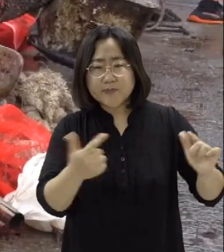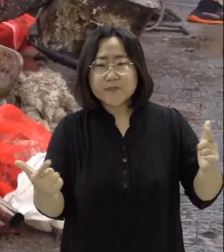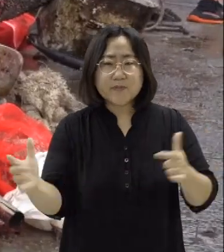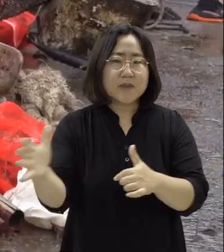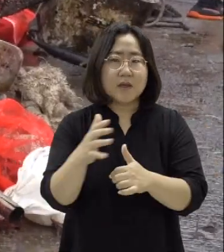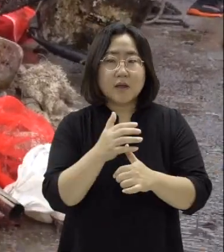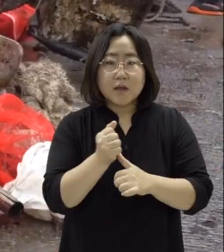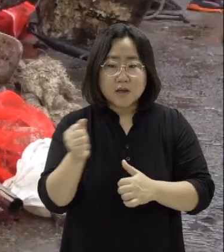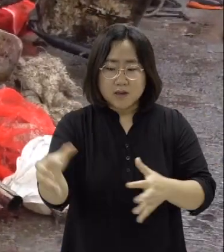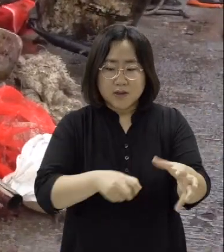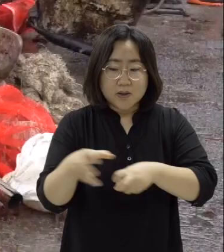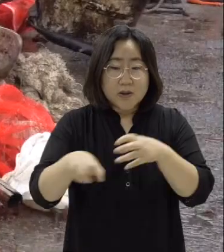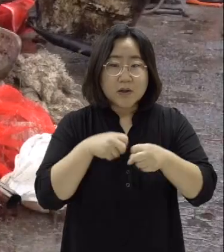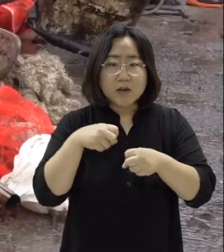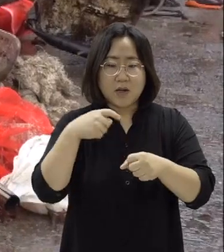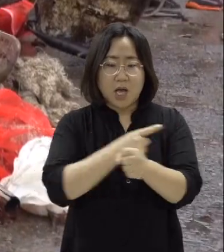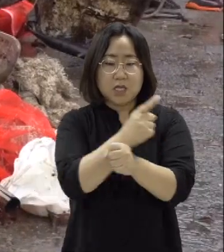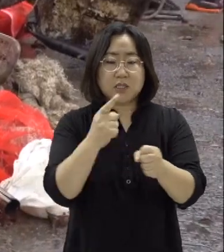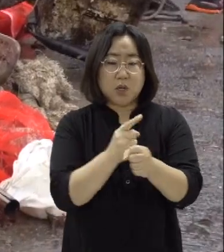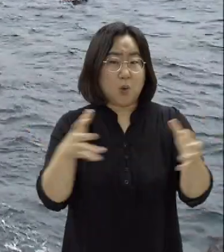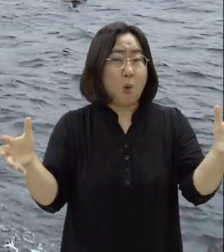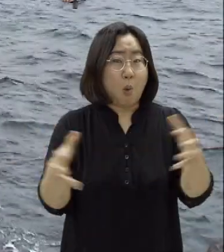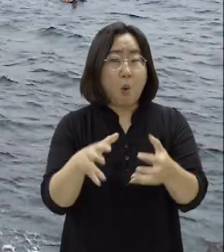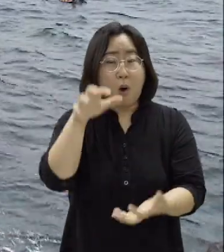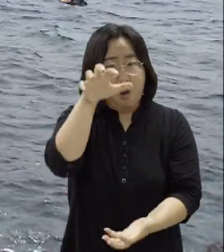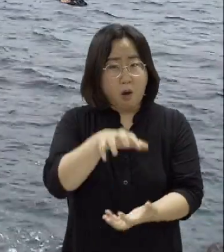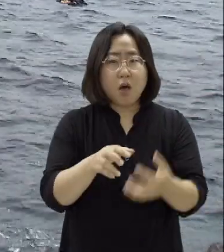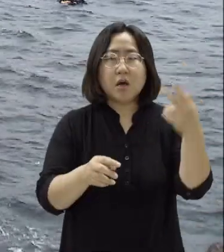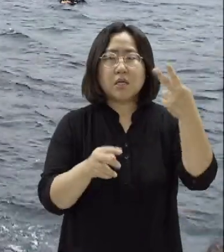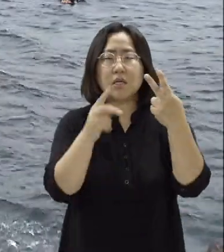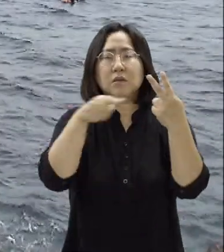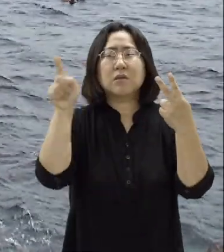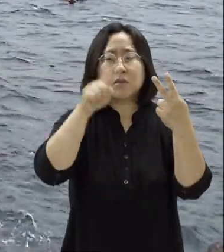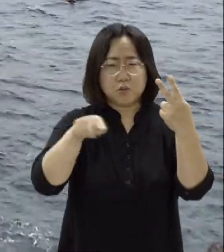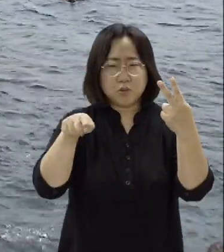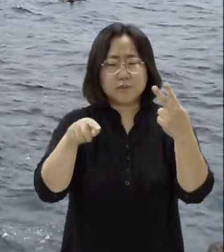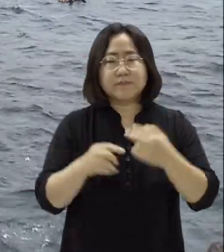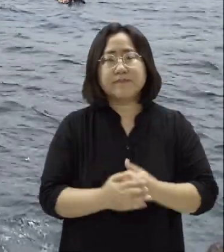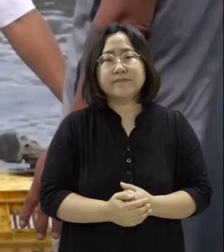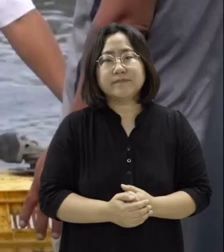1시간 동안 수거한 쓰레기 양만 2톤가량에 이릅니다.